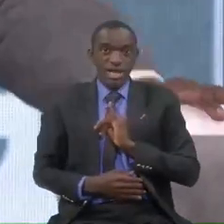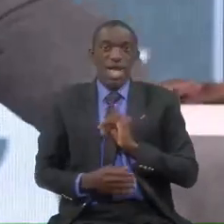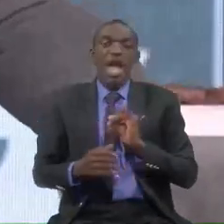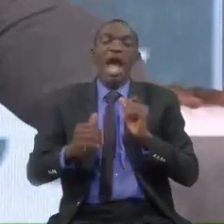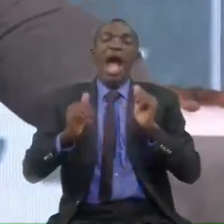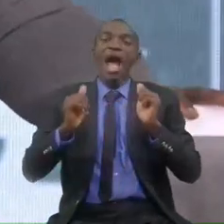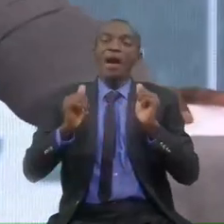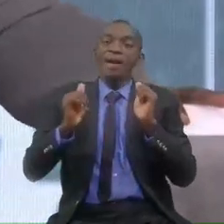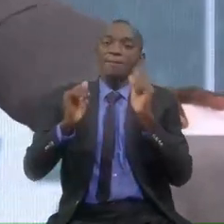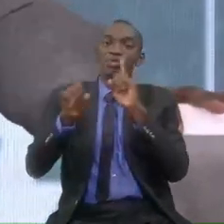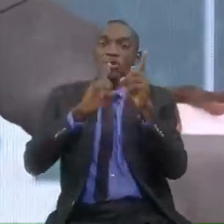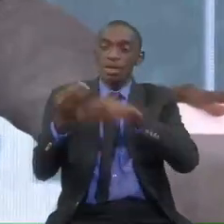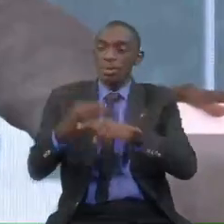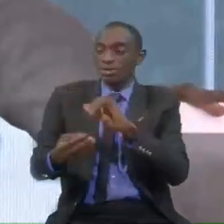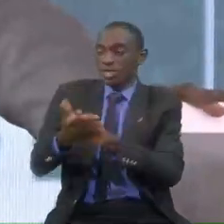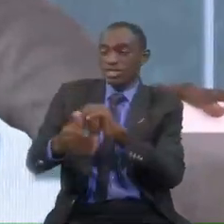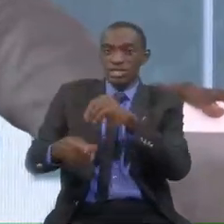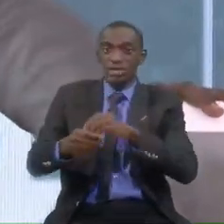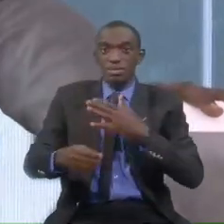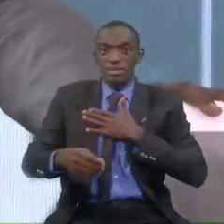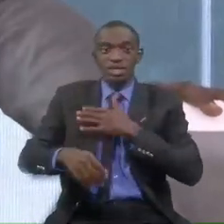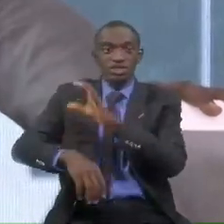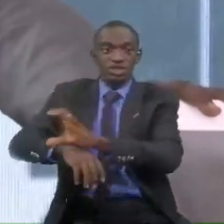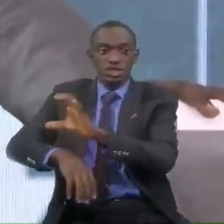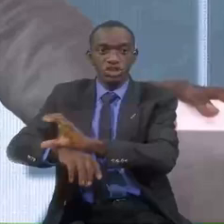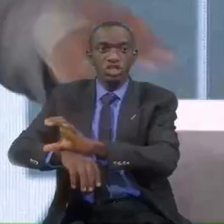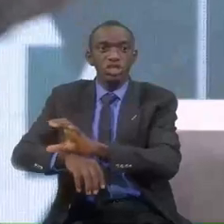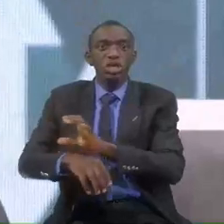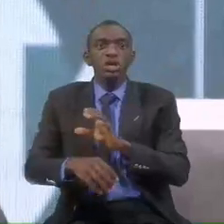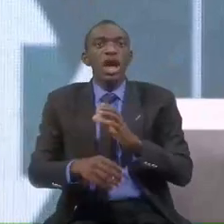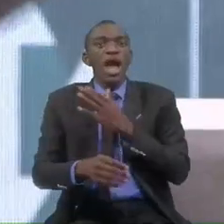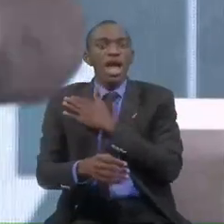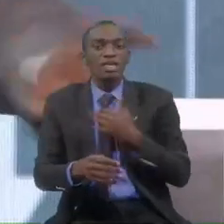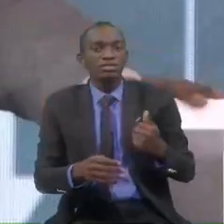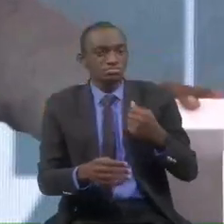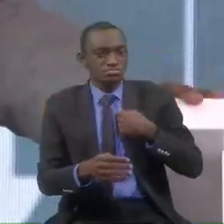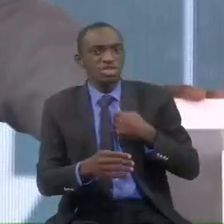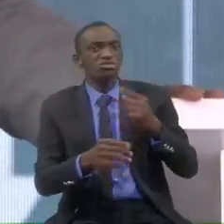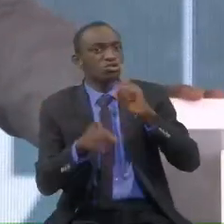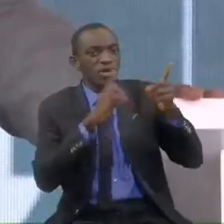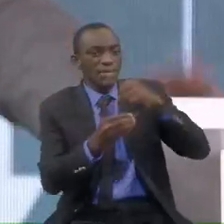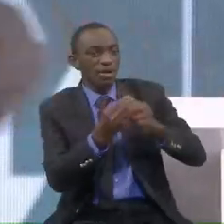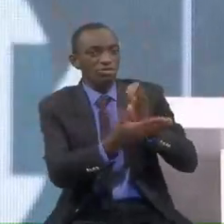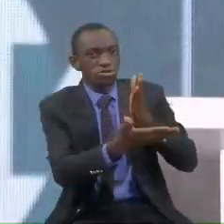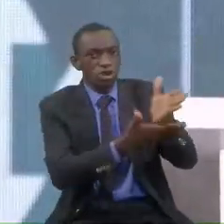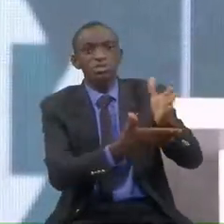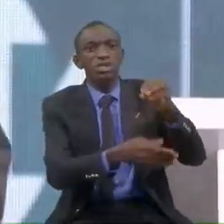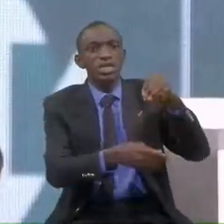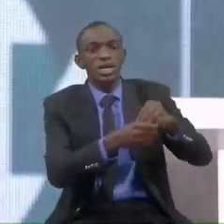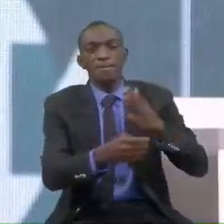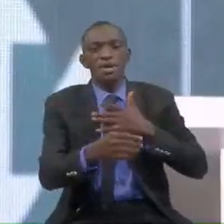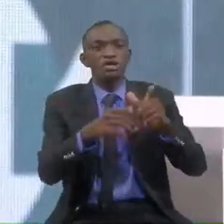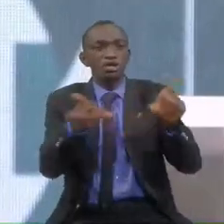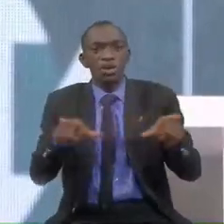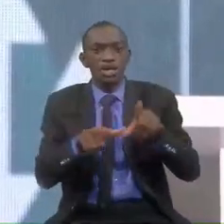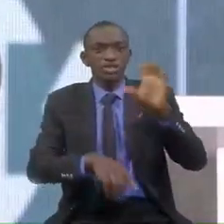je parle de cela dans mon église locale, et toi tu en parles dans ton église locale, l'autre en parle